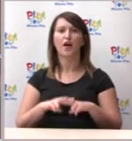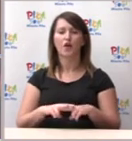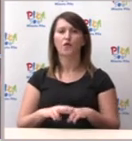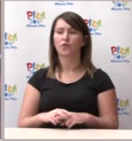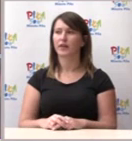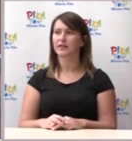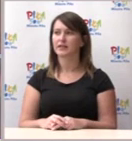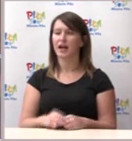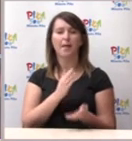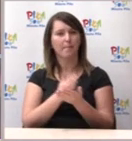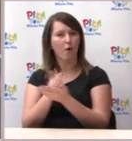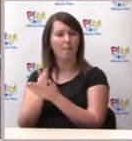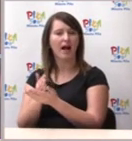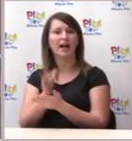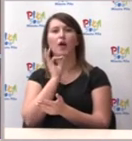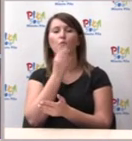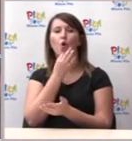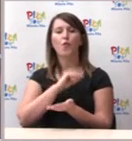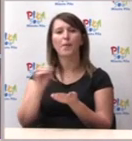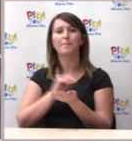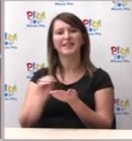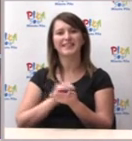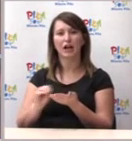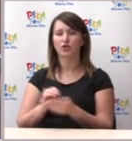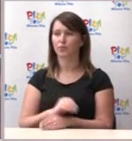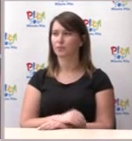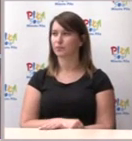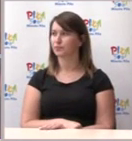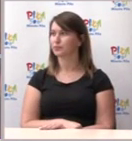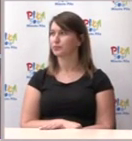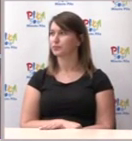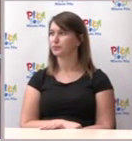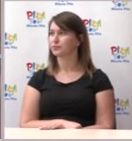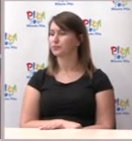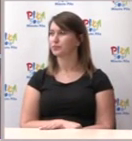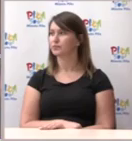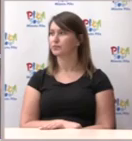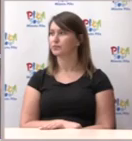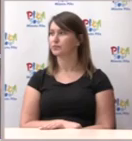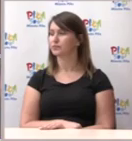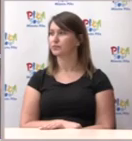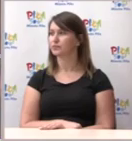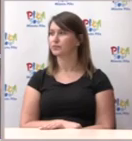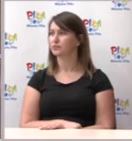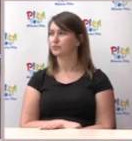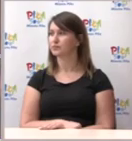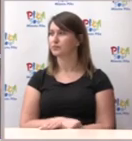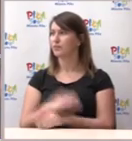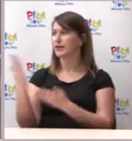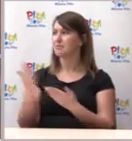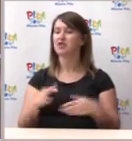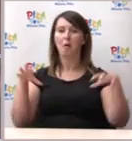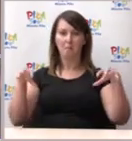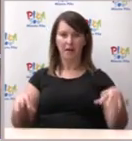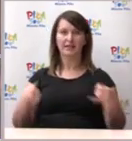tym momencie na scenę prezes tej fundacji, panią Zuzannę Przeworską, oraz wiceprezesa Jana Raskiego.